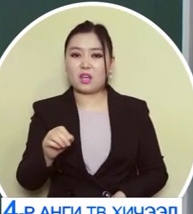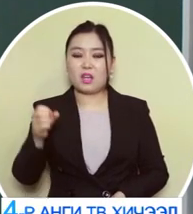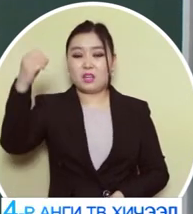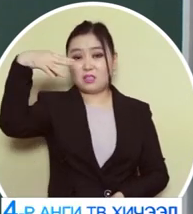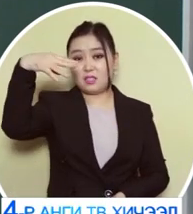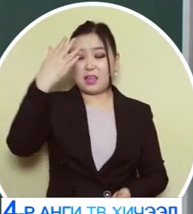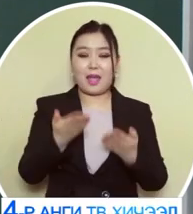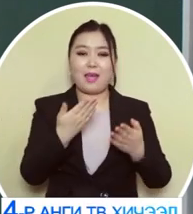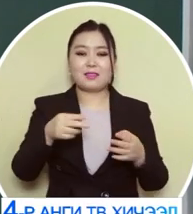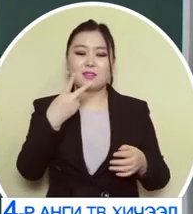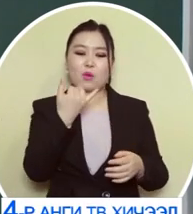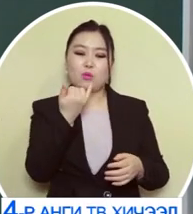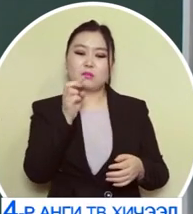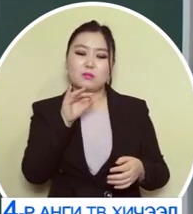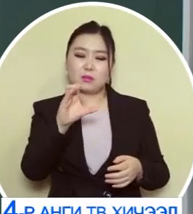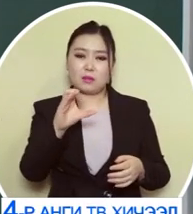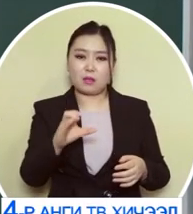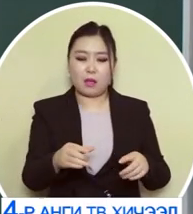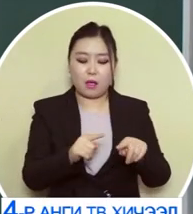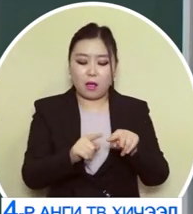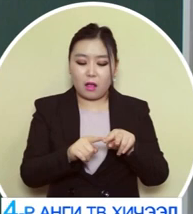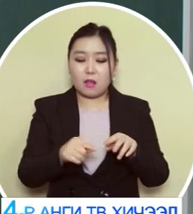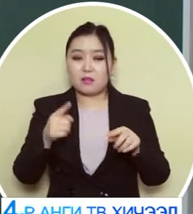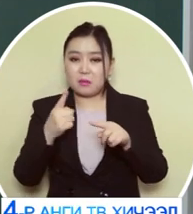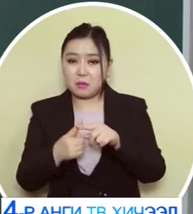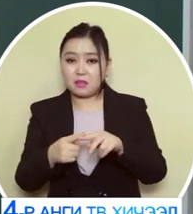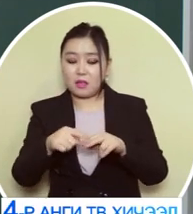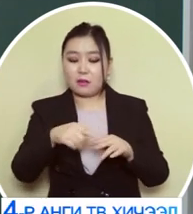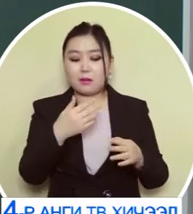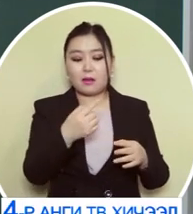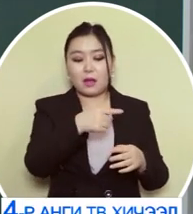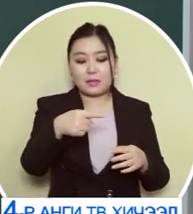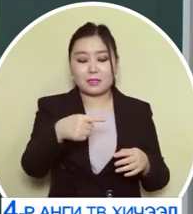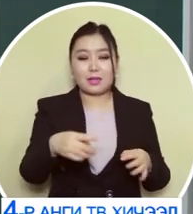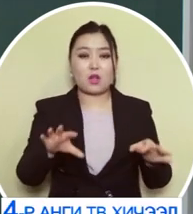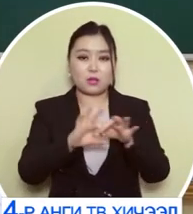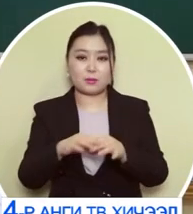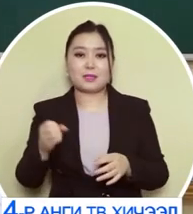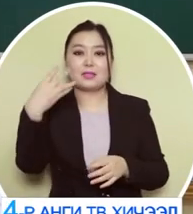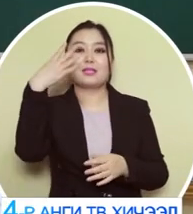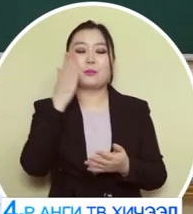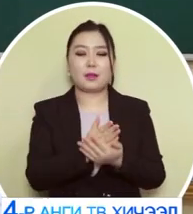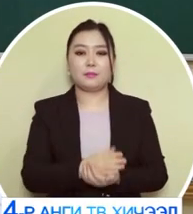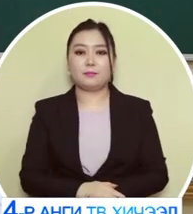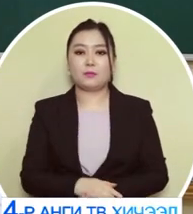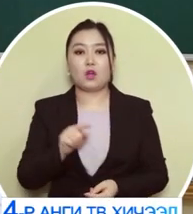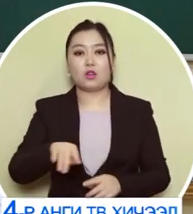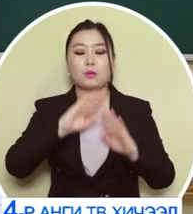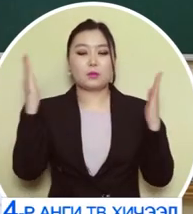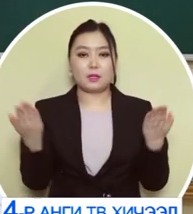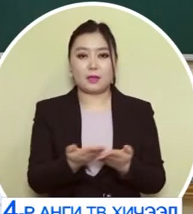Үшінші қорытынды, полюсы электр шамының қай біреуін қосу полюсіне немесе алу полюсіне қоссақ жана